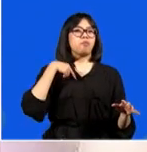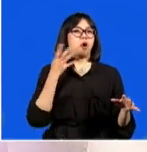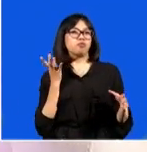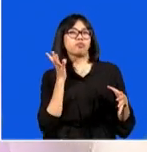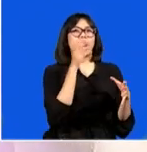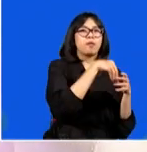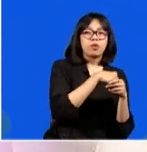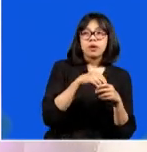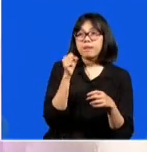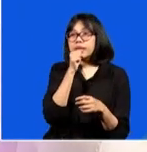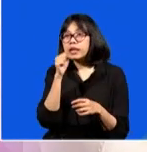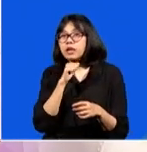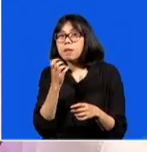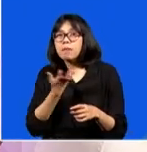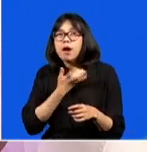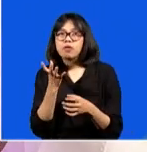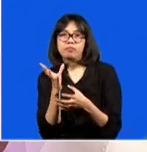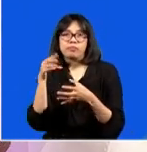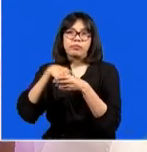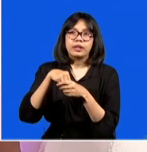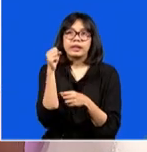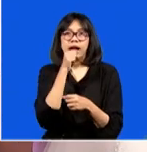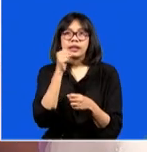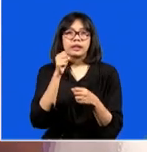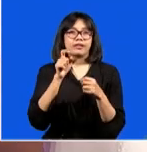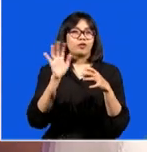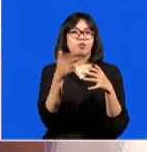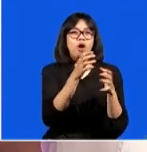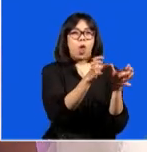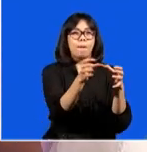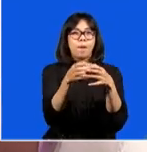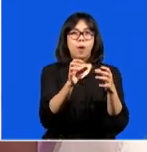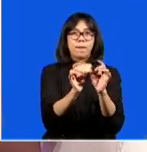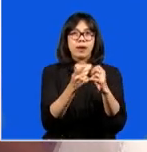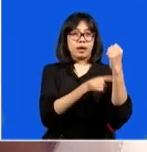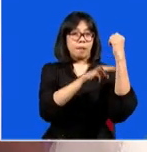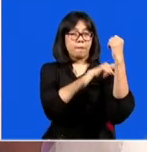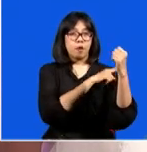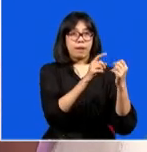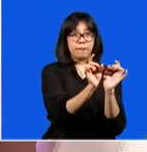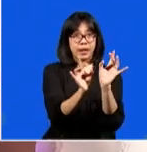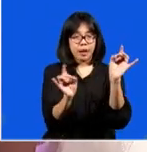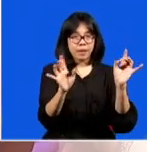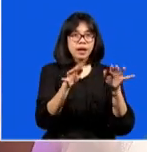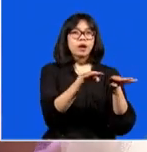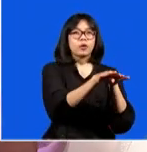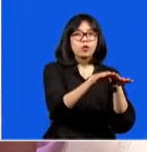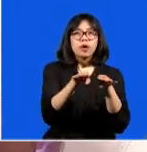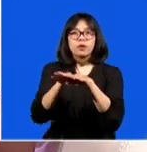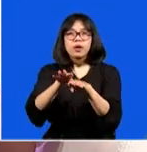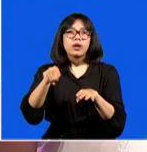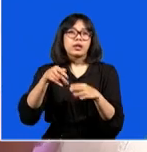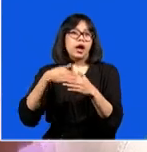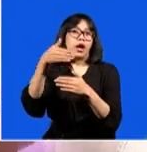menyanyi langsung masuk dengan kelompok-kelompok itu masing-masing disitu langsung pembelajaran kita berikan dan mereka membuat sebuah karya